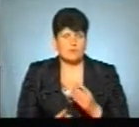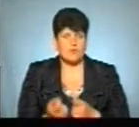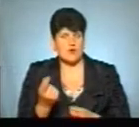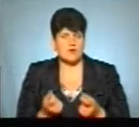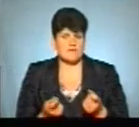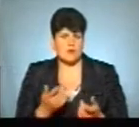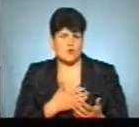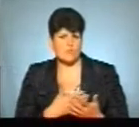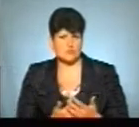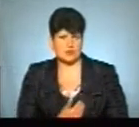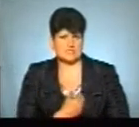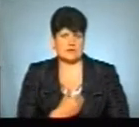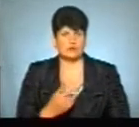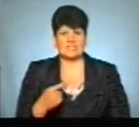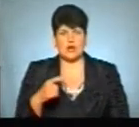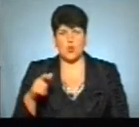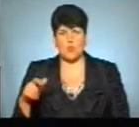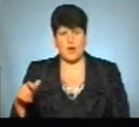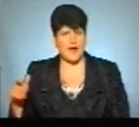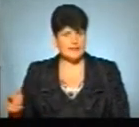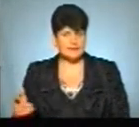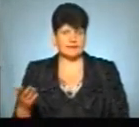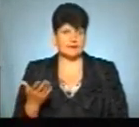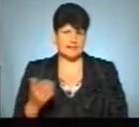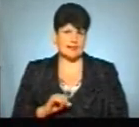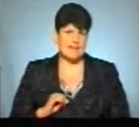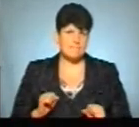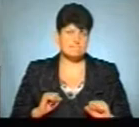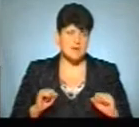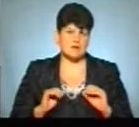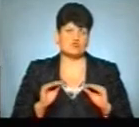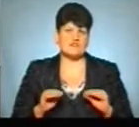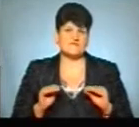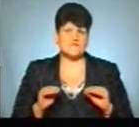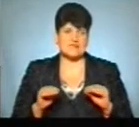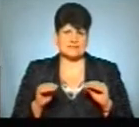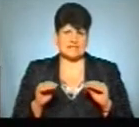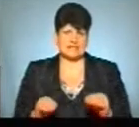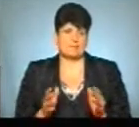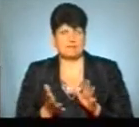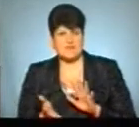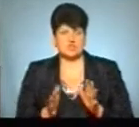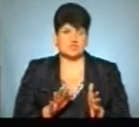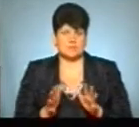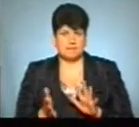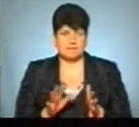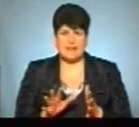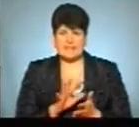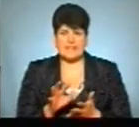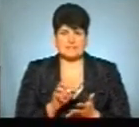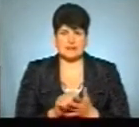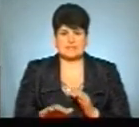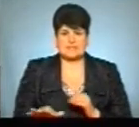проявляють громадську ініціативу тернополяни, які намагаються висадити більш-менш ось незайнятих